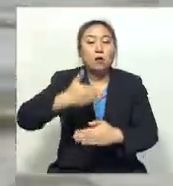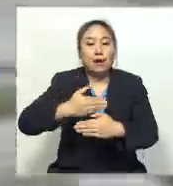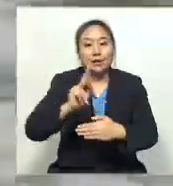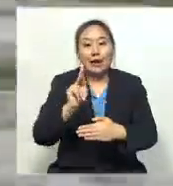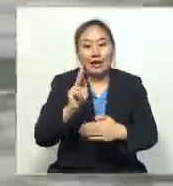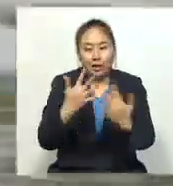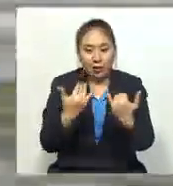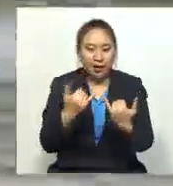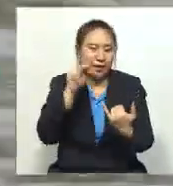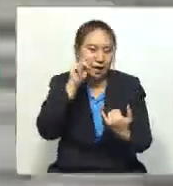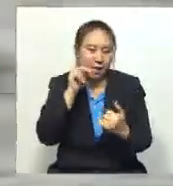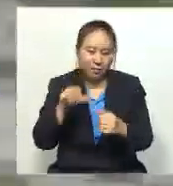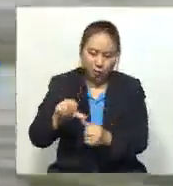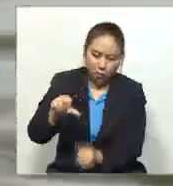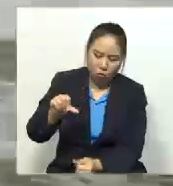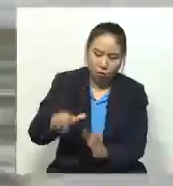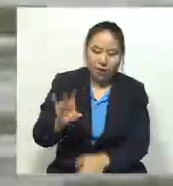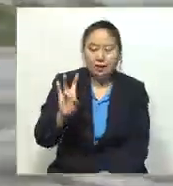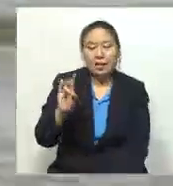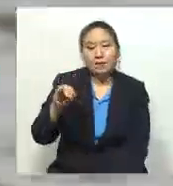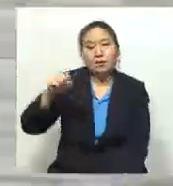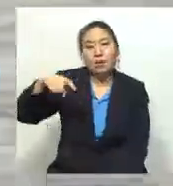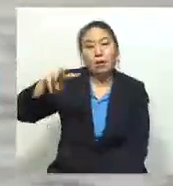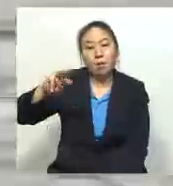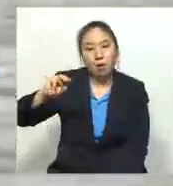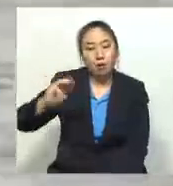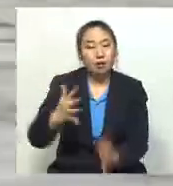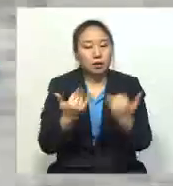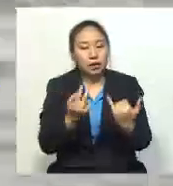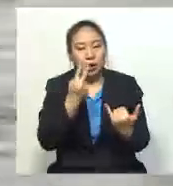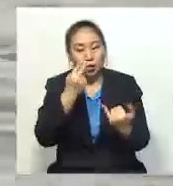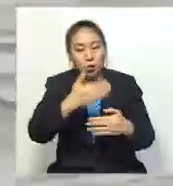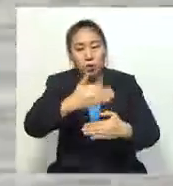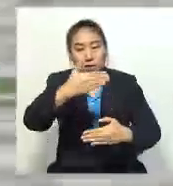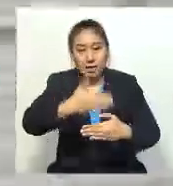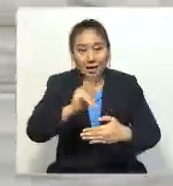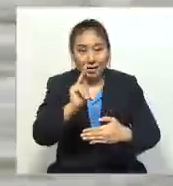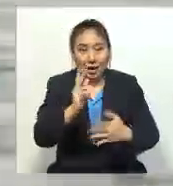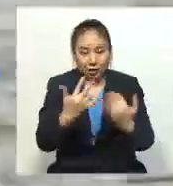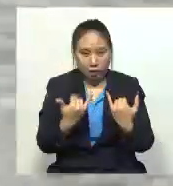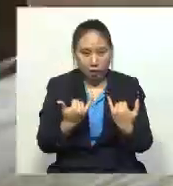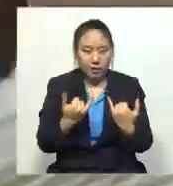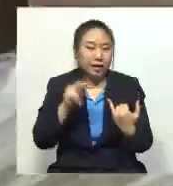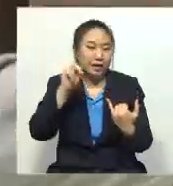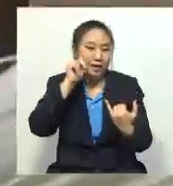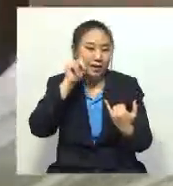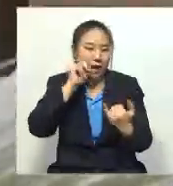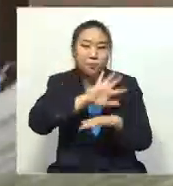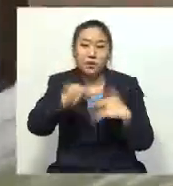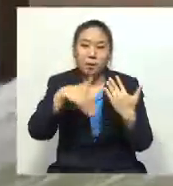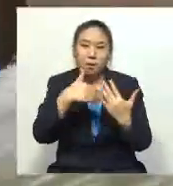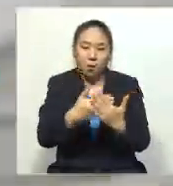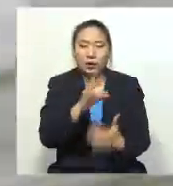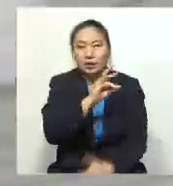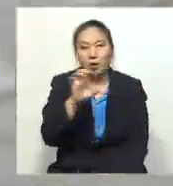ล่าสุดอยู่ที่ประมาณ70เซนติเมตรค่ะซึ่งสถานการณ์ภาพรวมของเขื่อนแก่งกระจานในขณะนี้มีปริมาณน้ำอยู่ทั้งหมด733